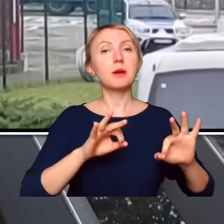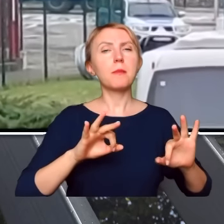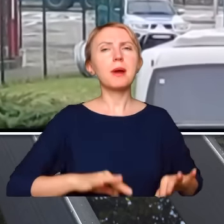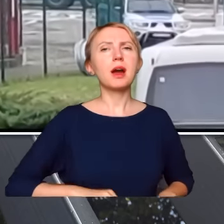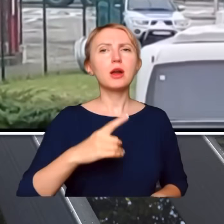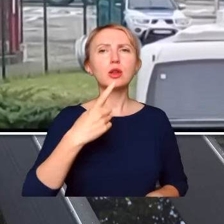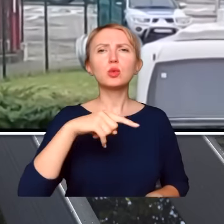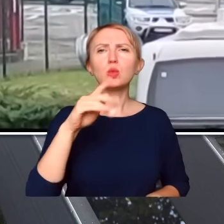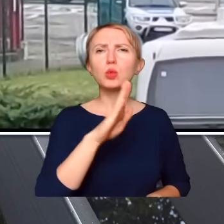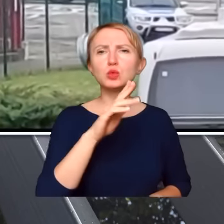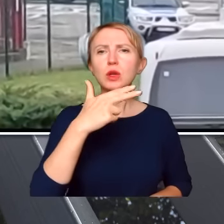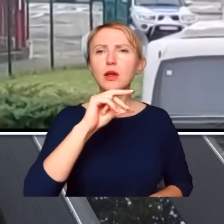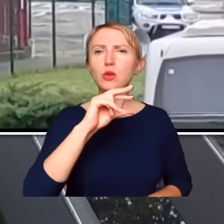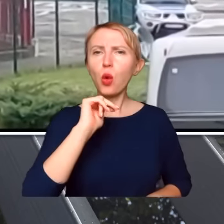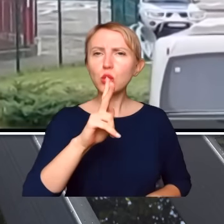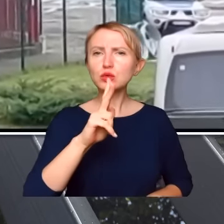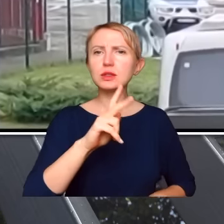Noska i pana